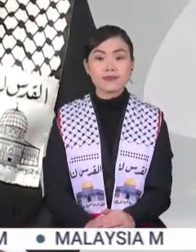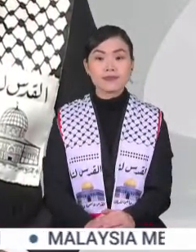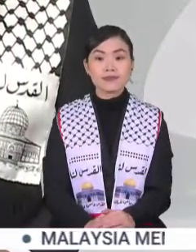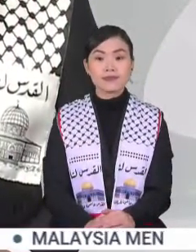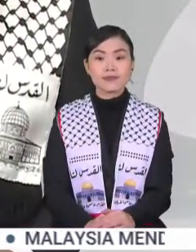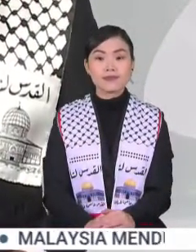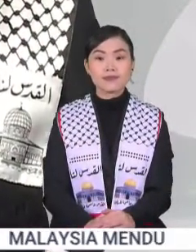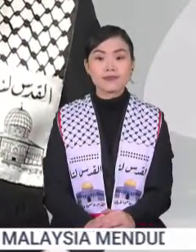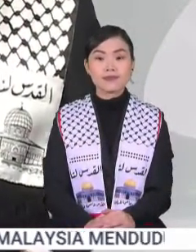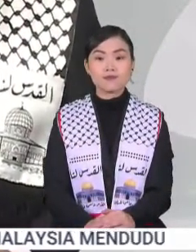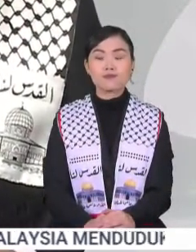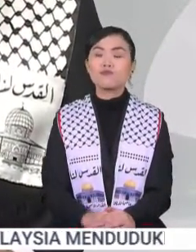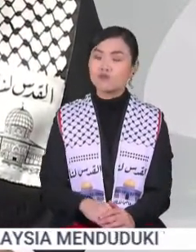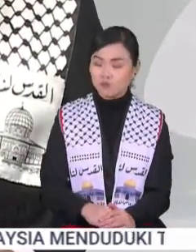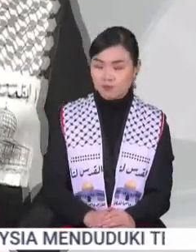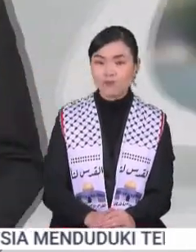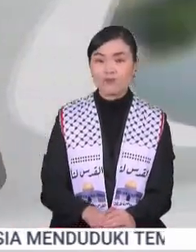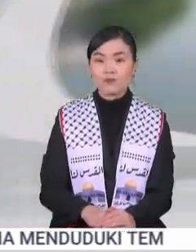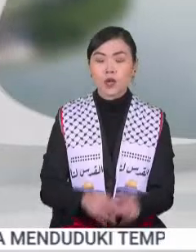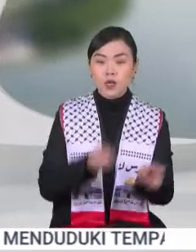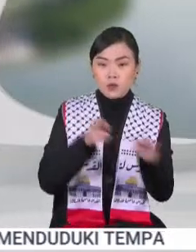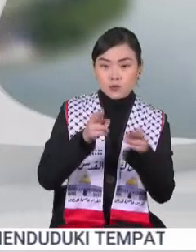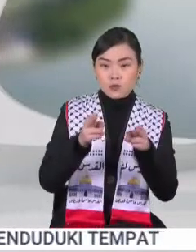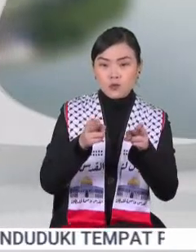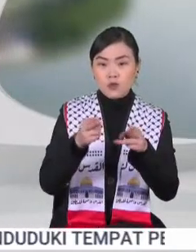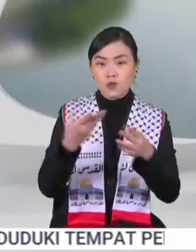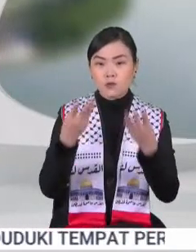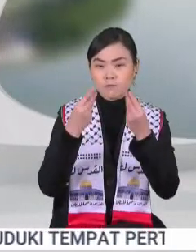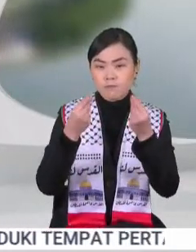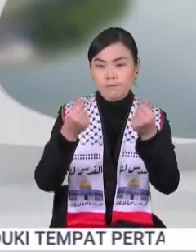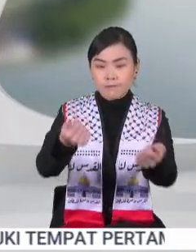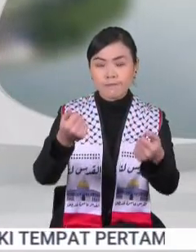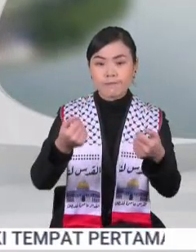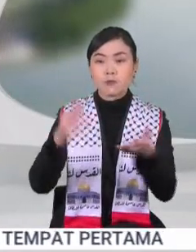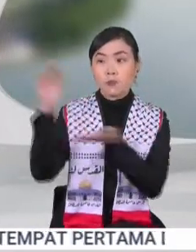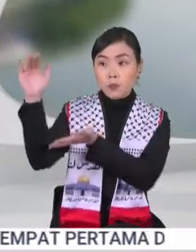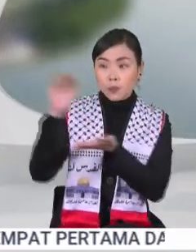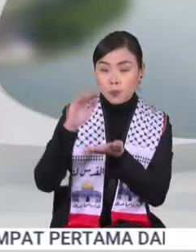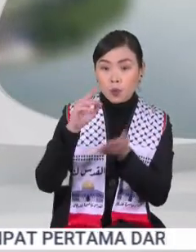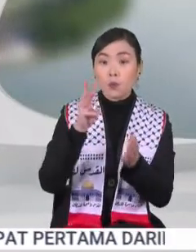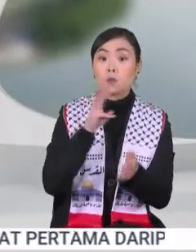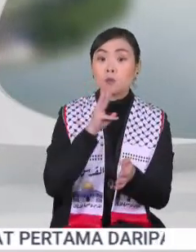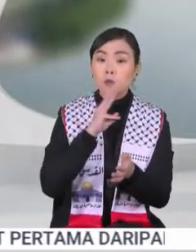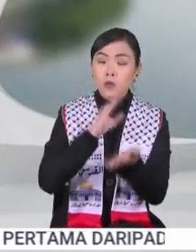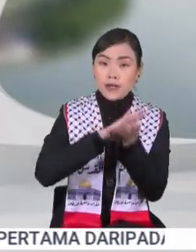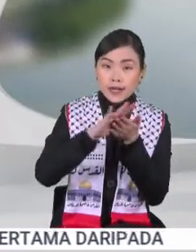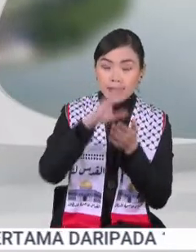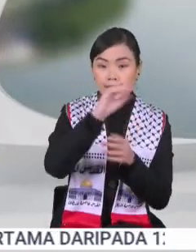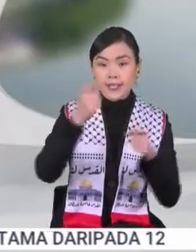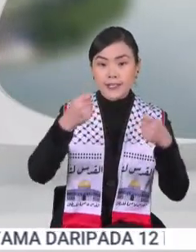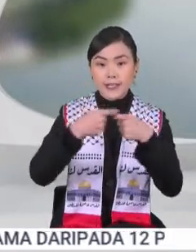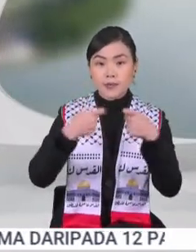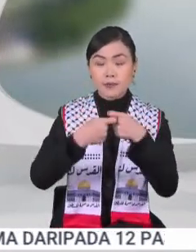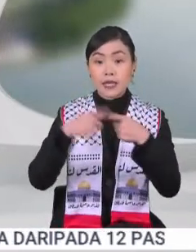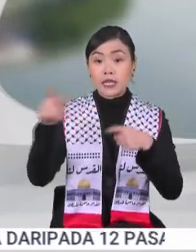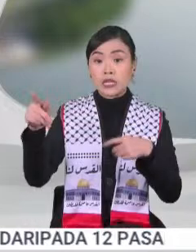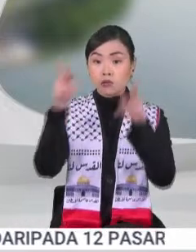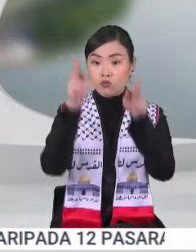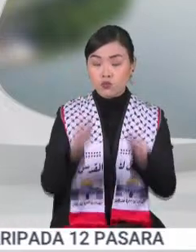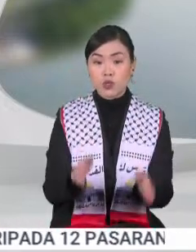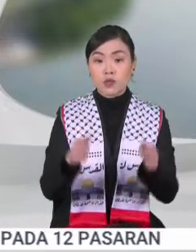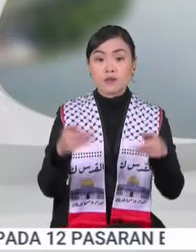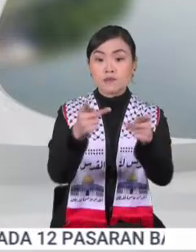suaran Yes Sahi usaha mengatasi masalah bekalan air bersih dan elektrik yang dialami penduduk di daerah